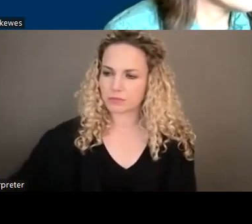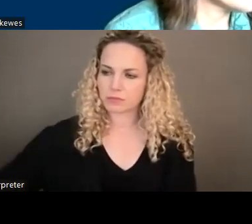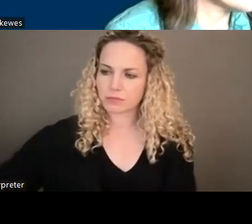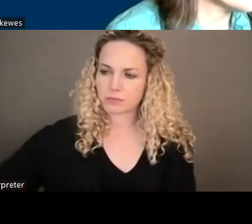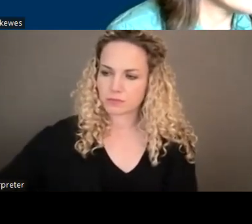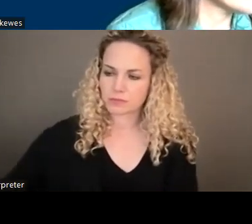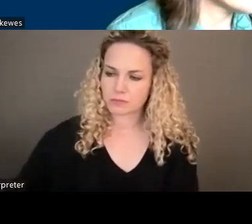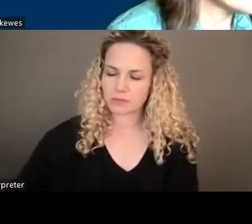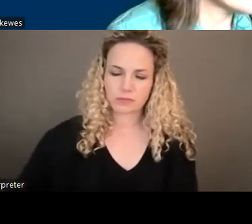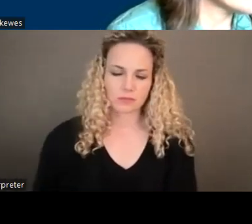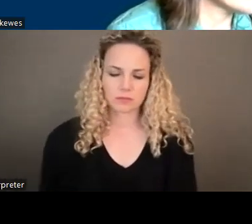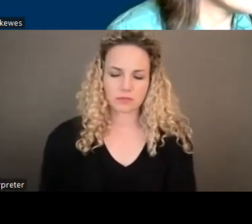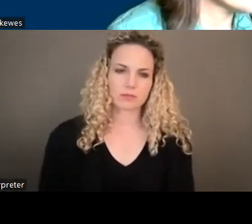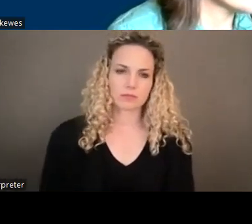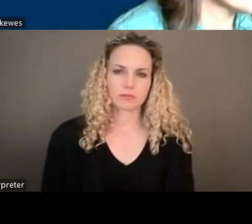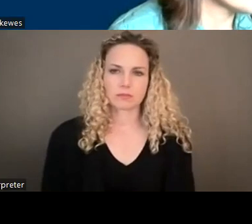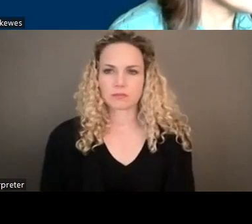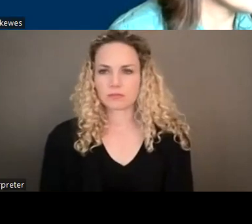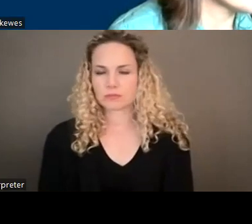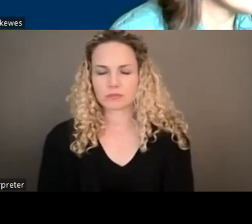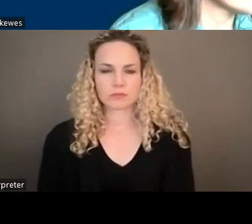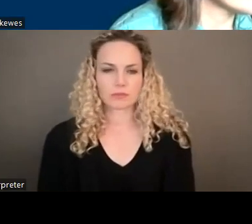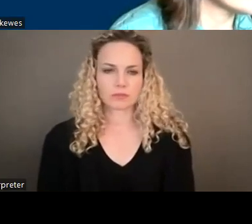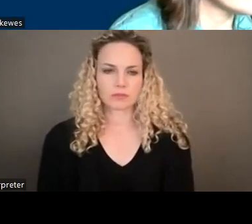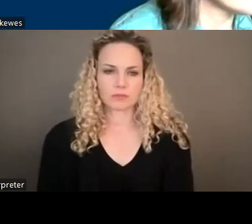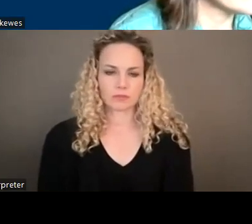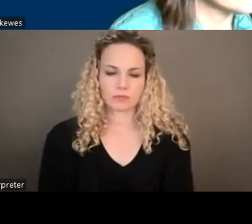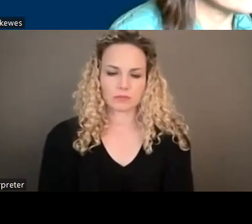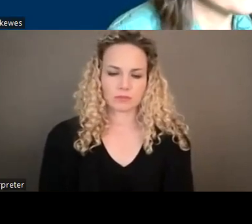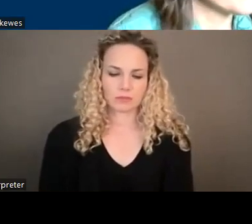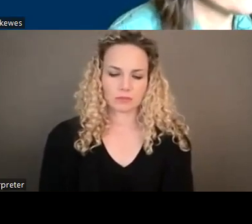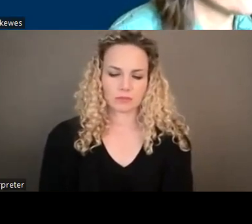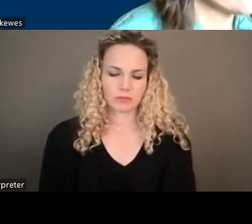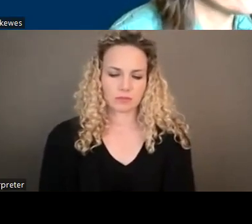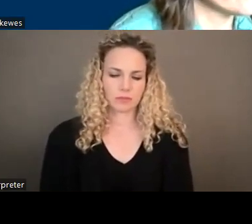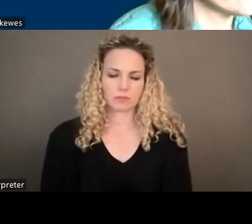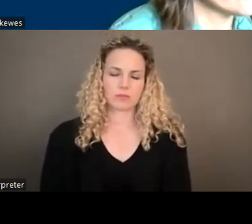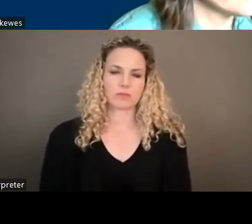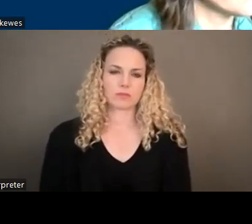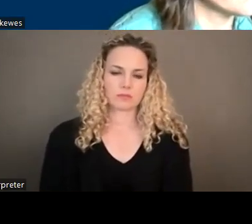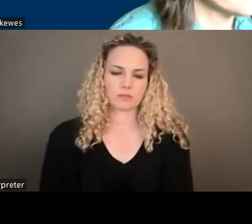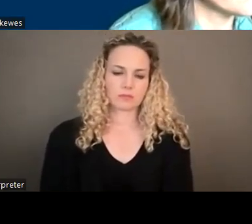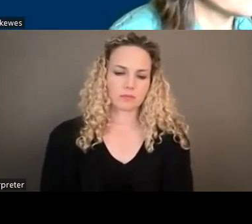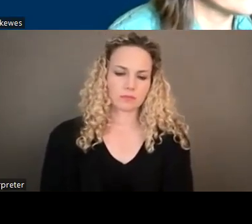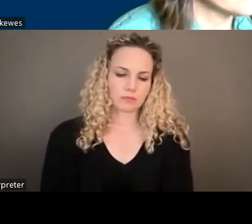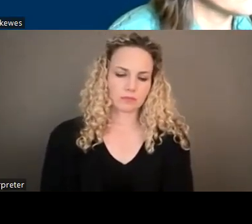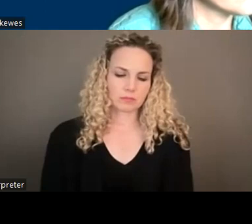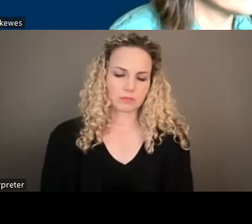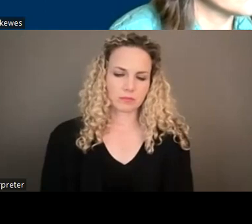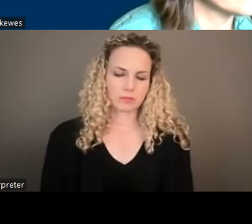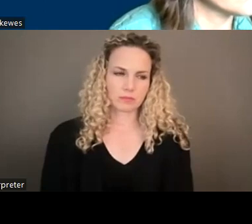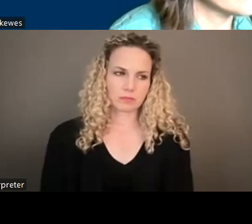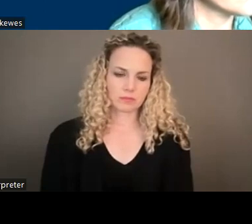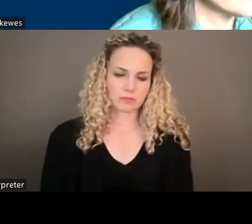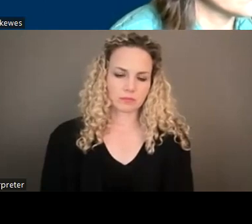بکنن یا هم میتونن که ما اگر خواستین ما میخوایم بنویسین ما براتون ایمیل آدرس میتونم از چالکر بیرو